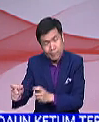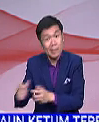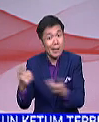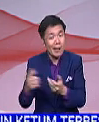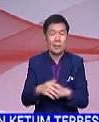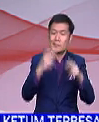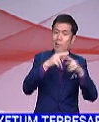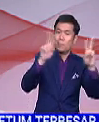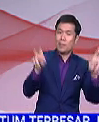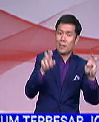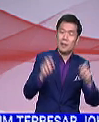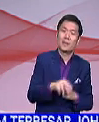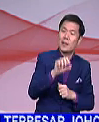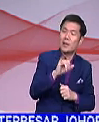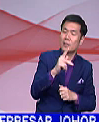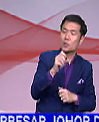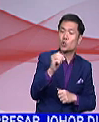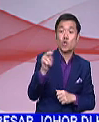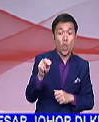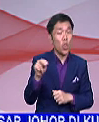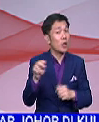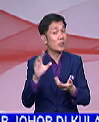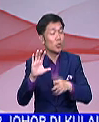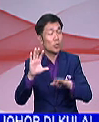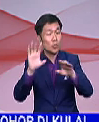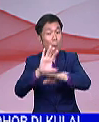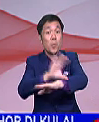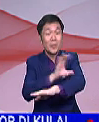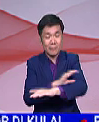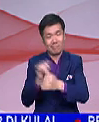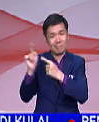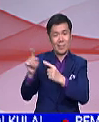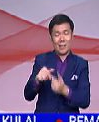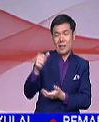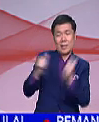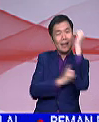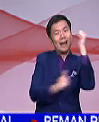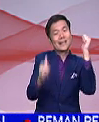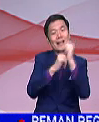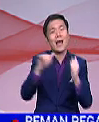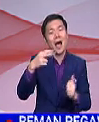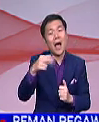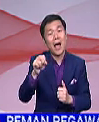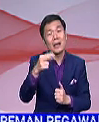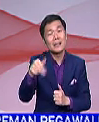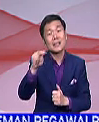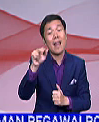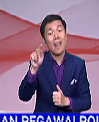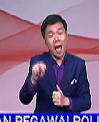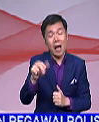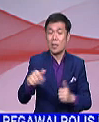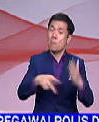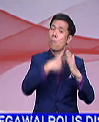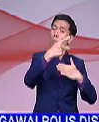bantuan Ihsan Komputer Baik dan Kerajaan Persekutuan menerusi Yayasan Hasanah Program Cerdik Kementerian